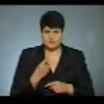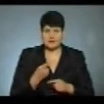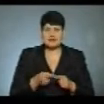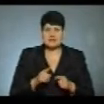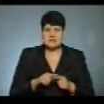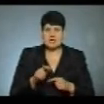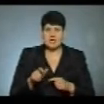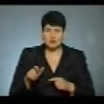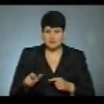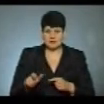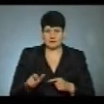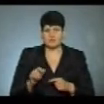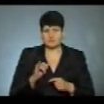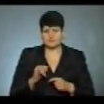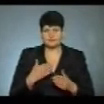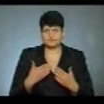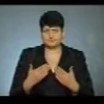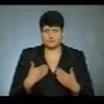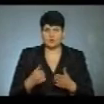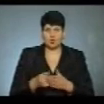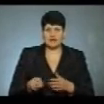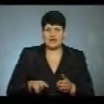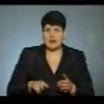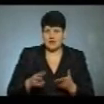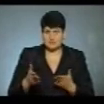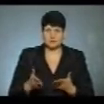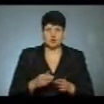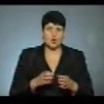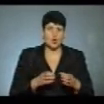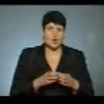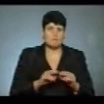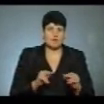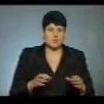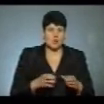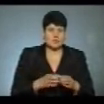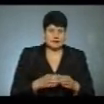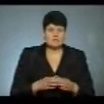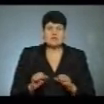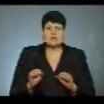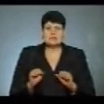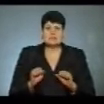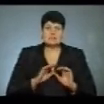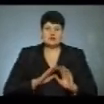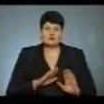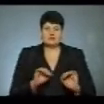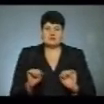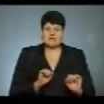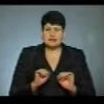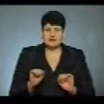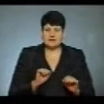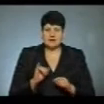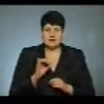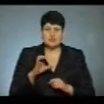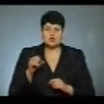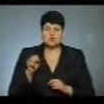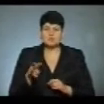люди, які недоброзичливо настроєні, напевно, до директора, до колективу. Заступниця керівника міського управління освіти і науки Ірина